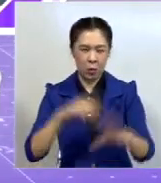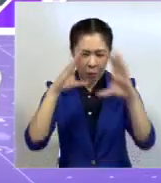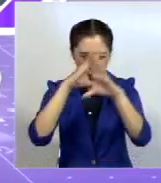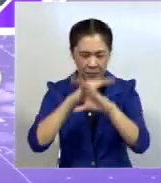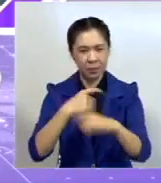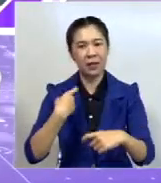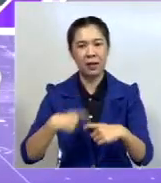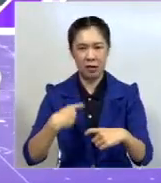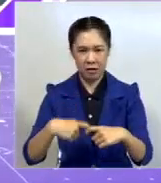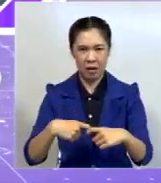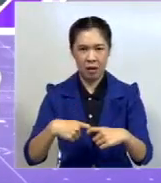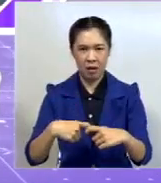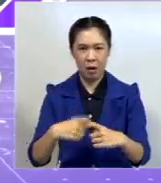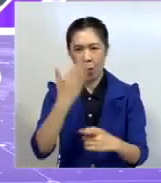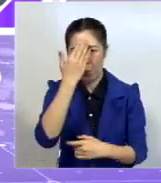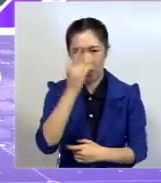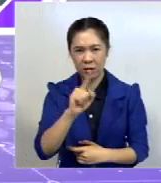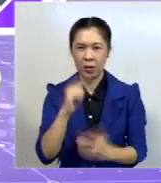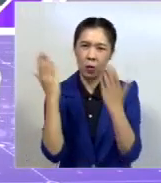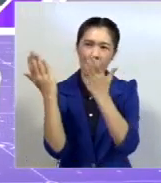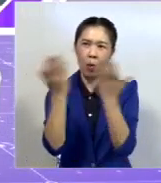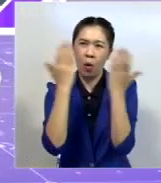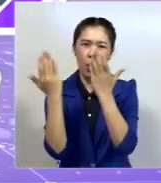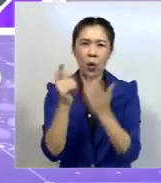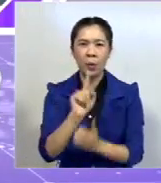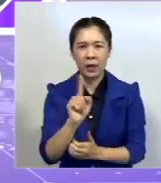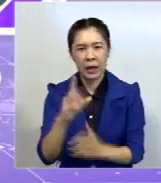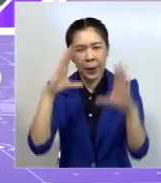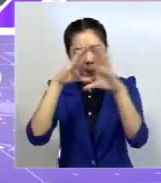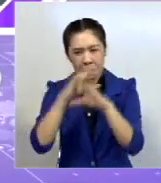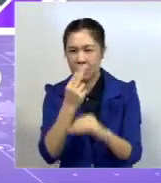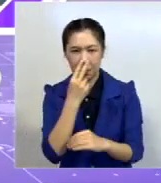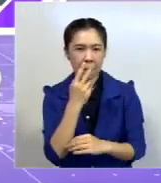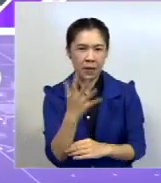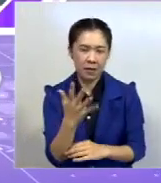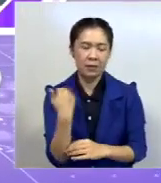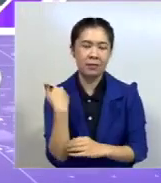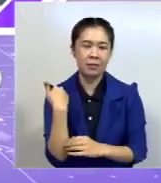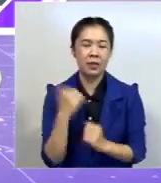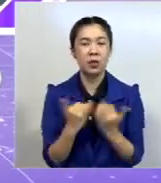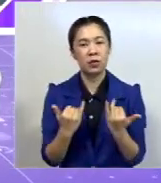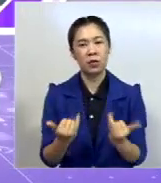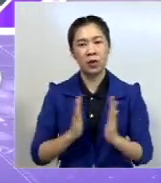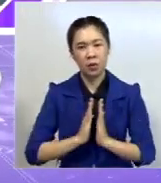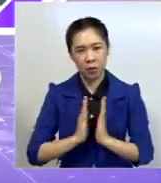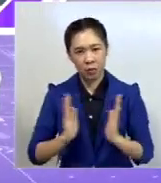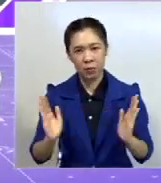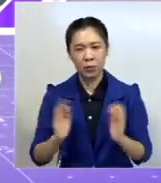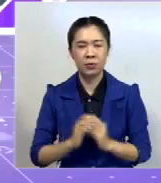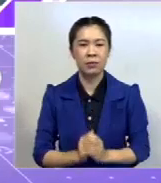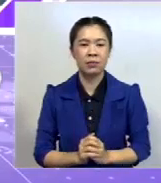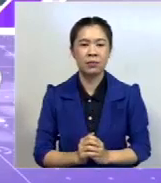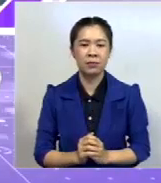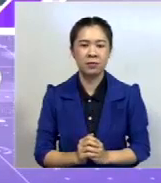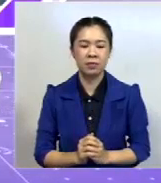ว่ามันมืดอยู่แล้วเราไม่รู้ว่าทิศทางลมจะหวนมากน้อยแค่ไหนนั้นกรณีนี้ต้องขอบคุณทุกฝ่ายนะครับเพราะว่าการควบคุมไฟ